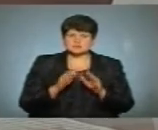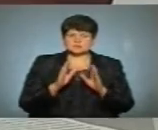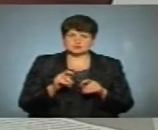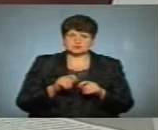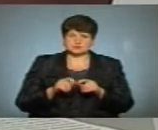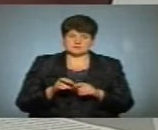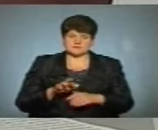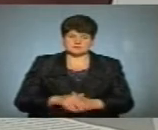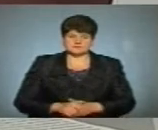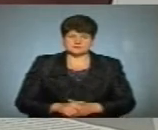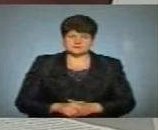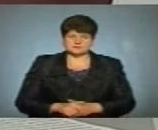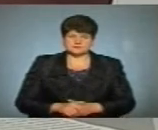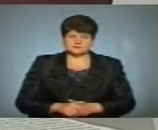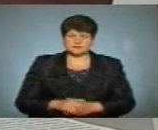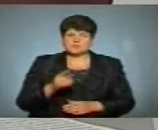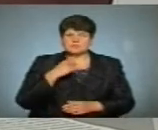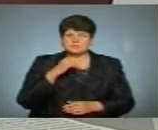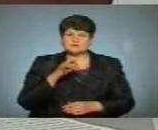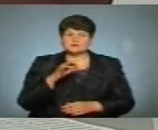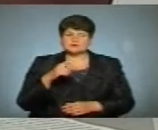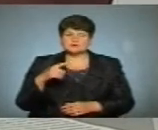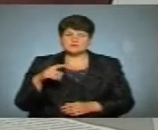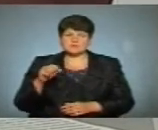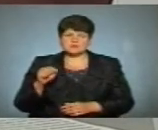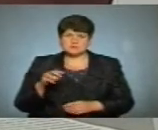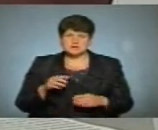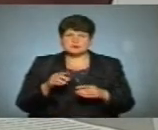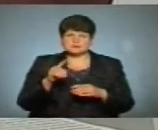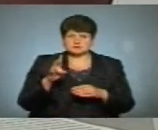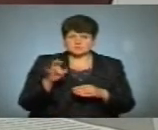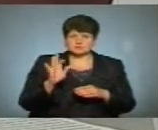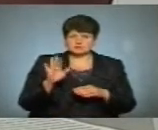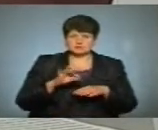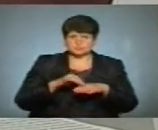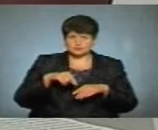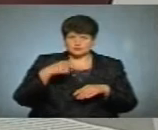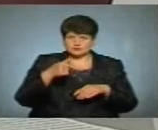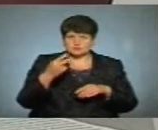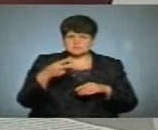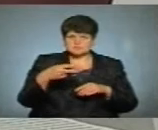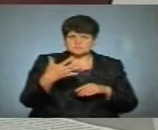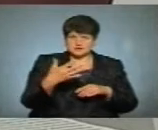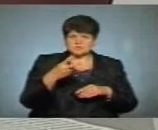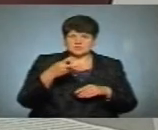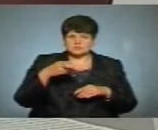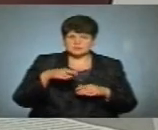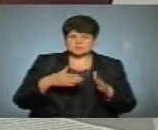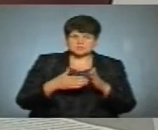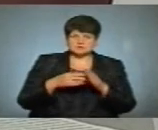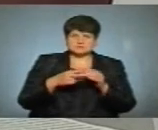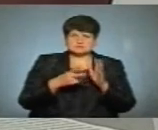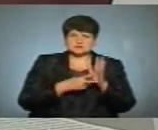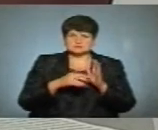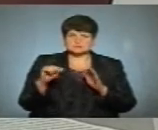тестування. За словами Ольги Хоми, зовнішні незалежні оцінювання будуть проводити цьогоріч з 25 липня по 17